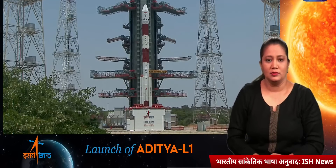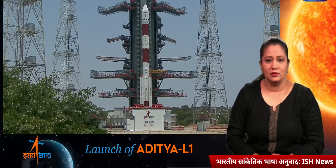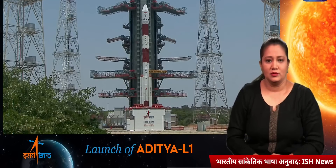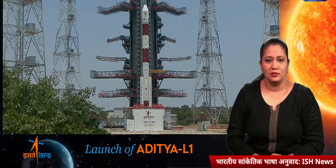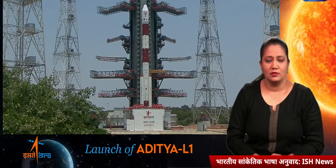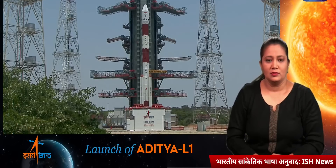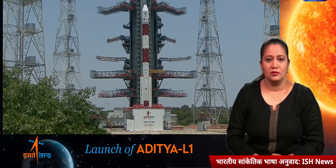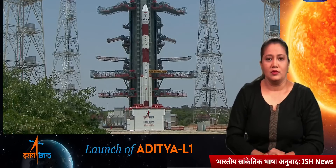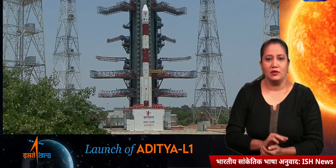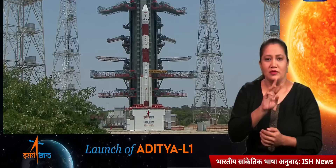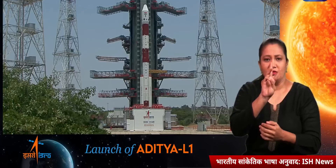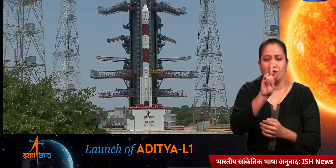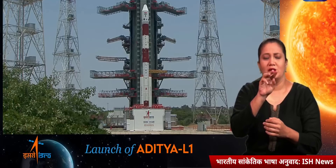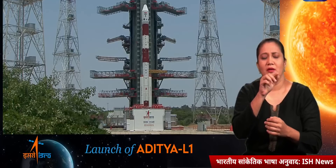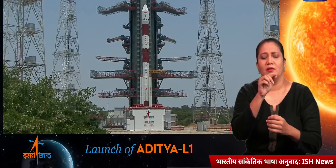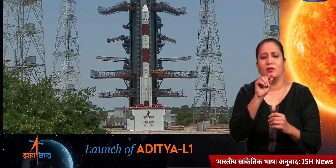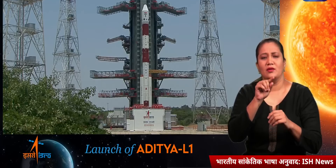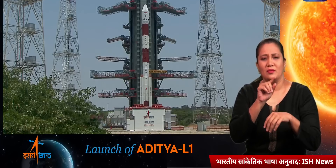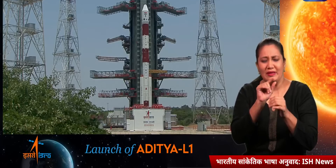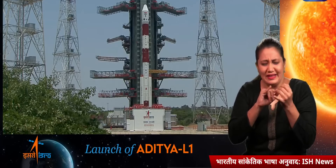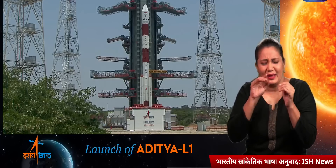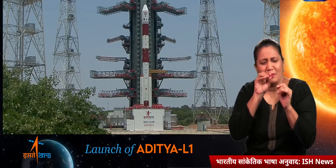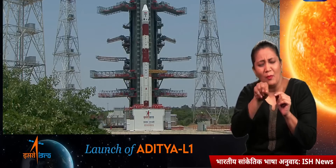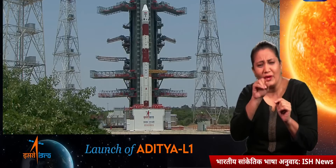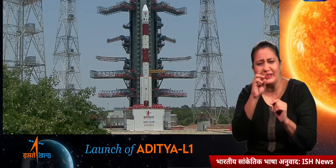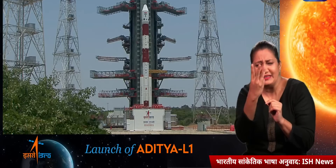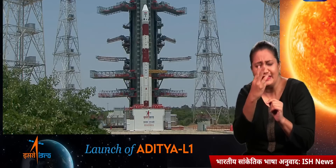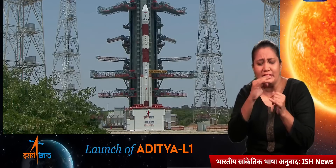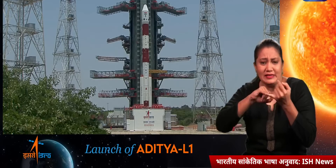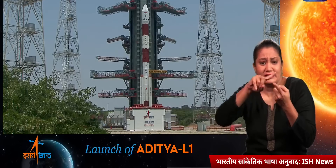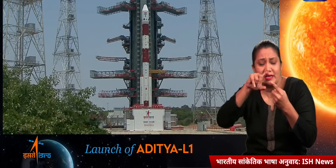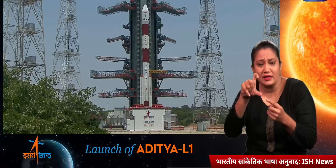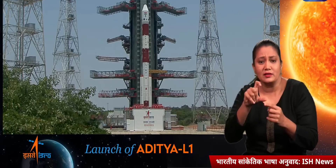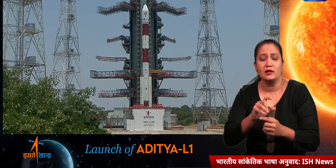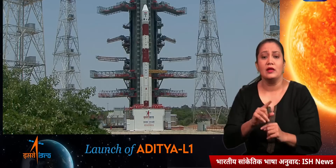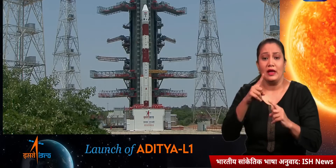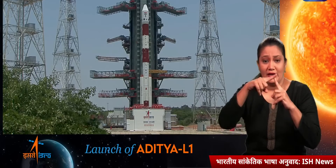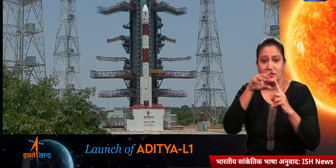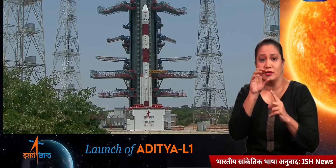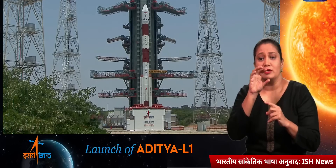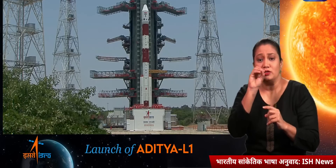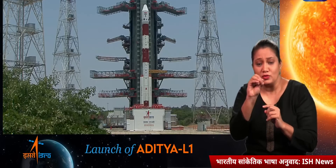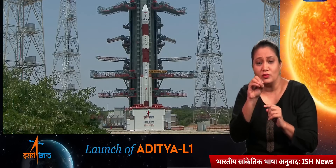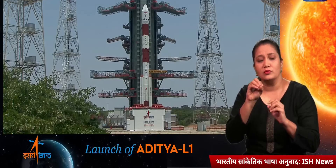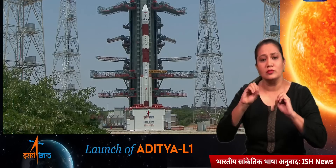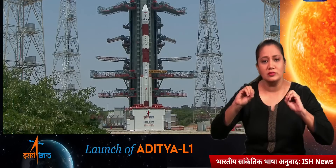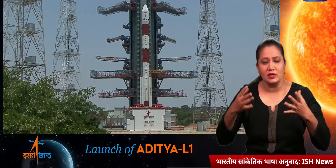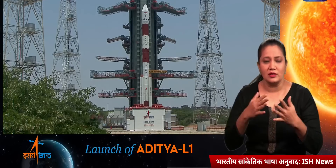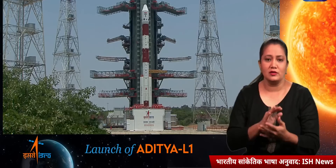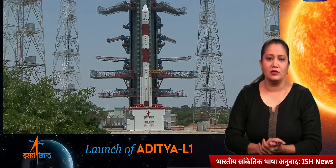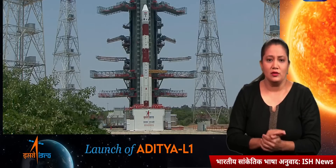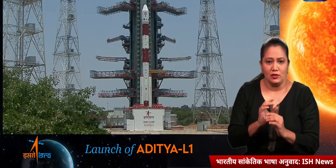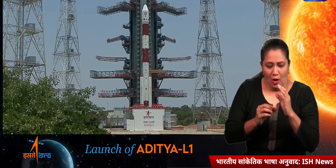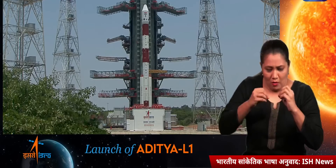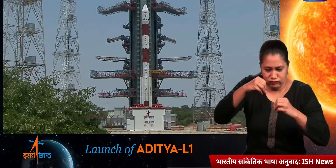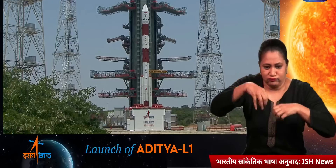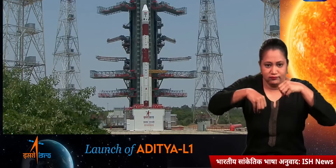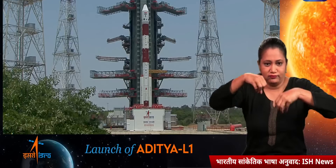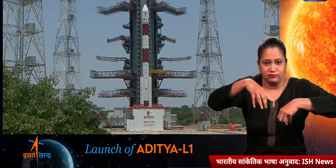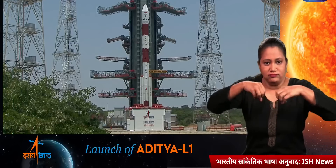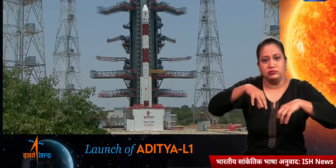T-0.3 सेकंड्स पर RCT का प्रज्वलन शुरू करेगा और T0 पर कोर बूस्टर S139 का प्रज्वलन शुरू होगा।